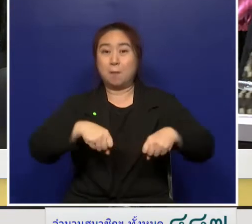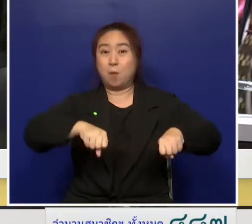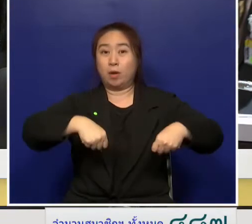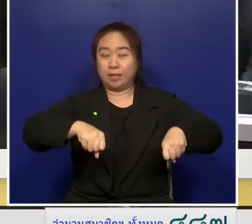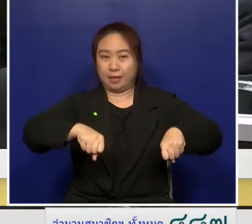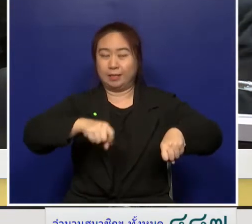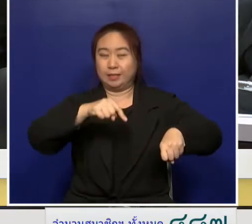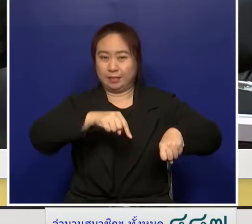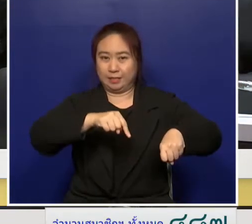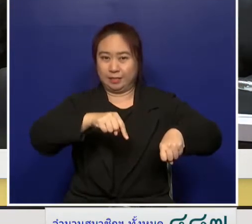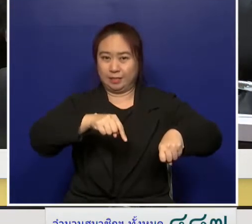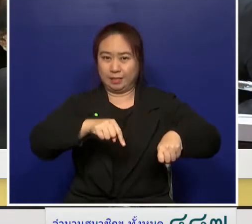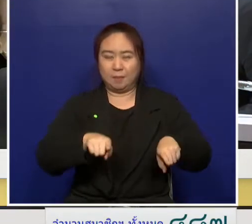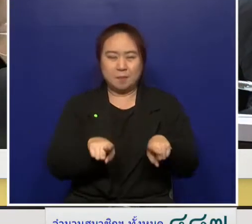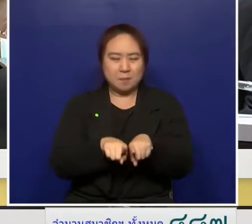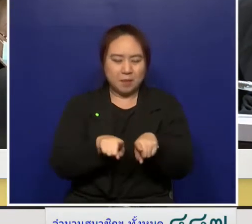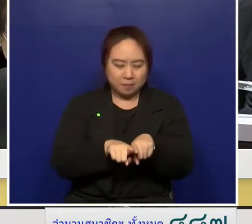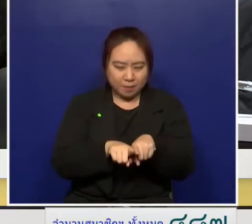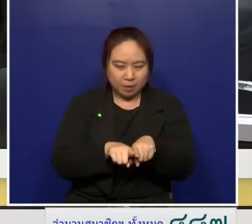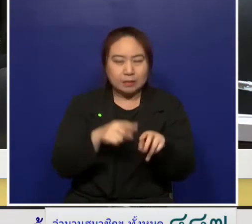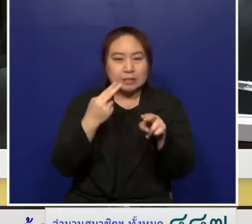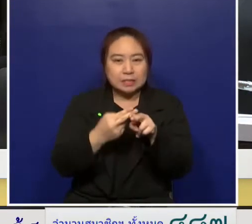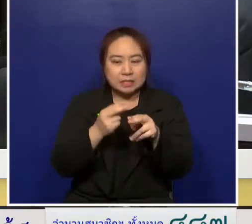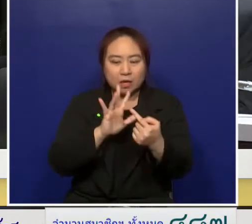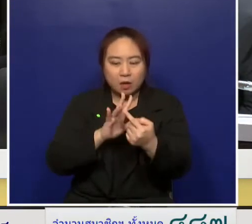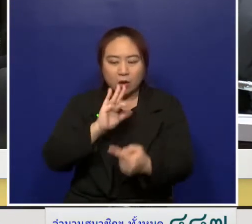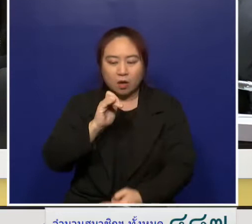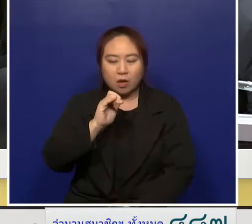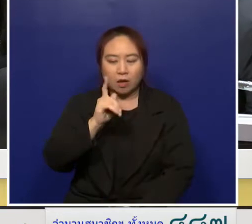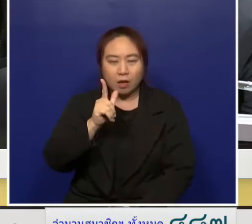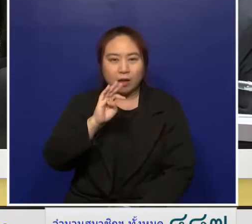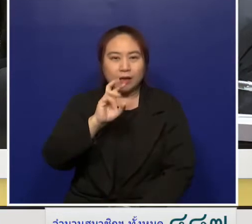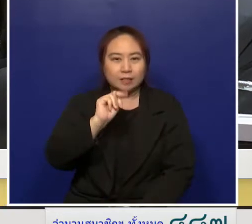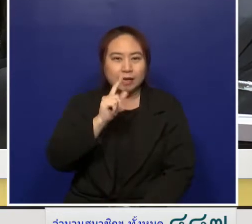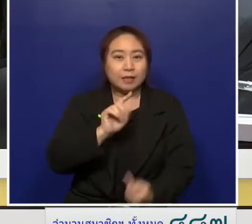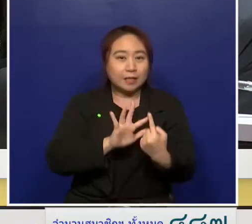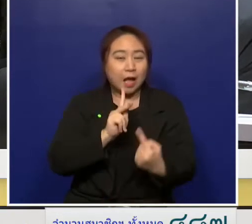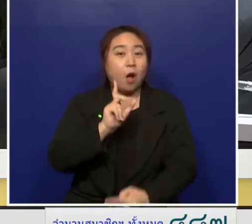์บนเชิงตะกรคมนาคมค่ะ อัดับหนึของโลก